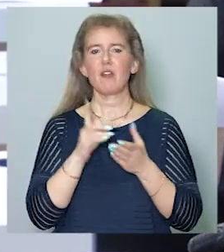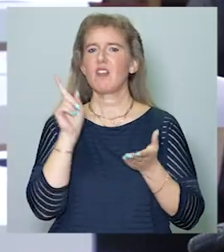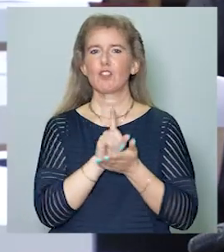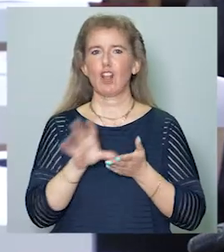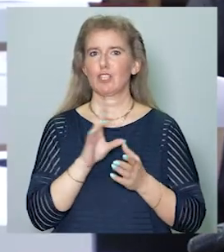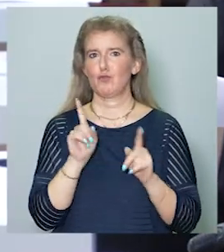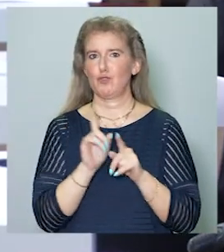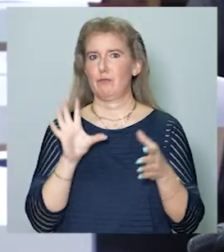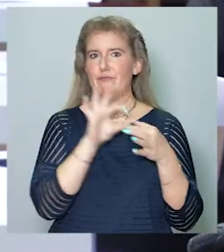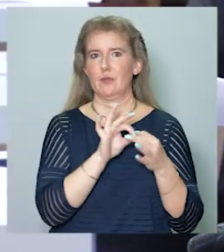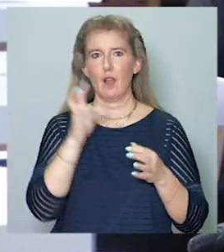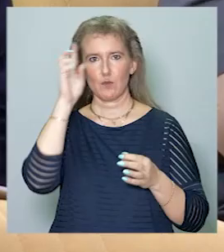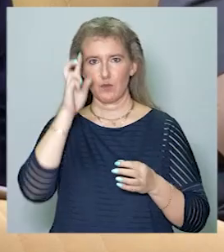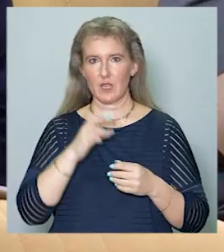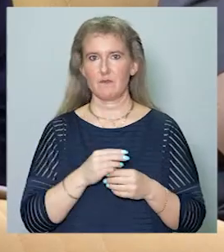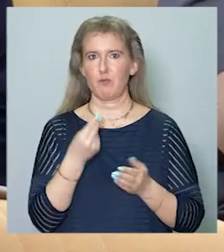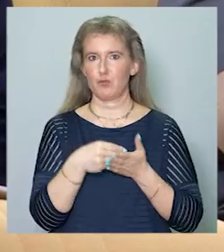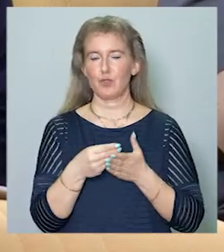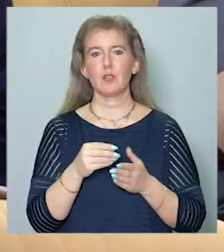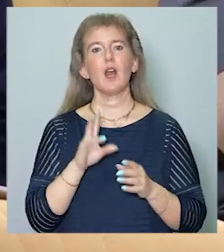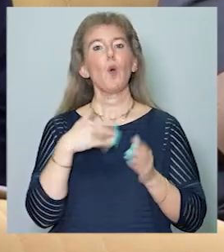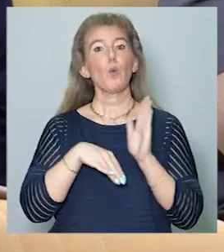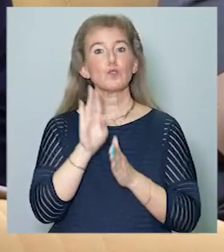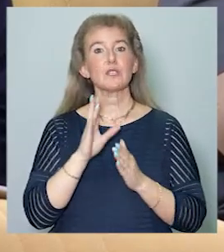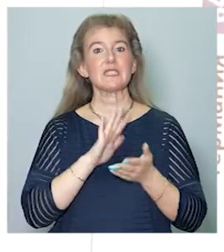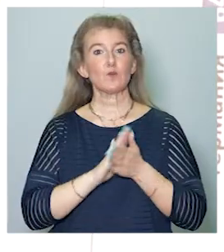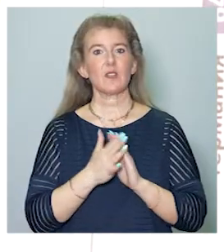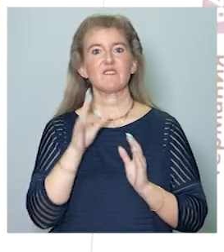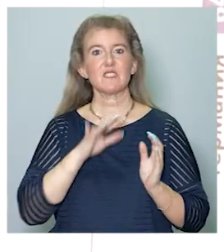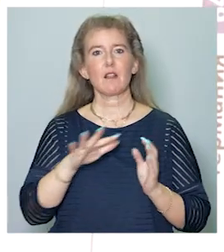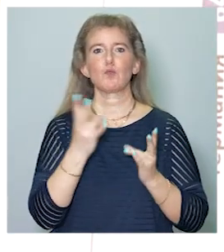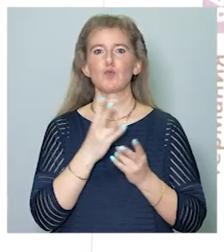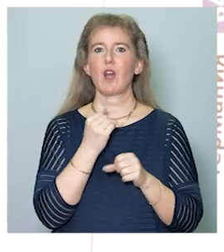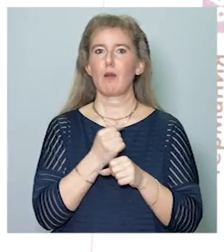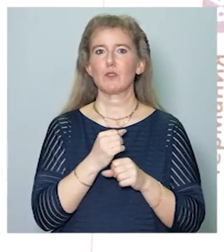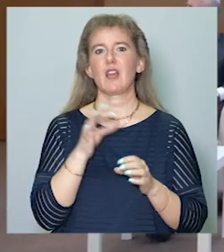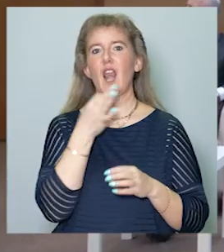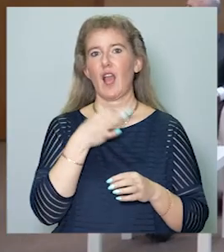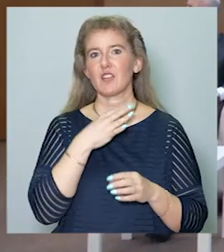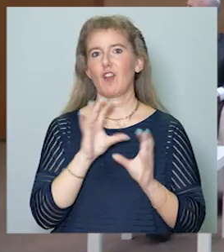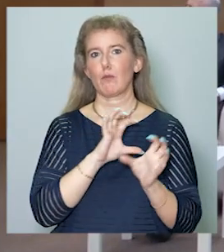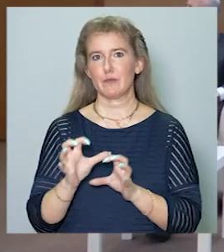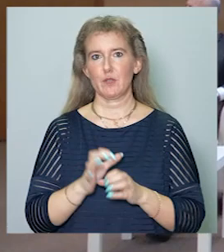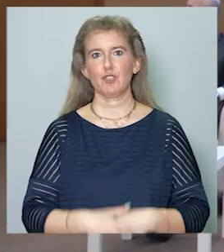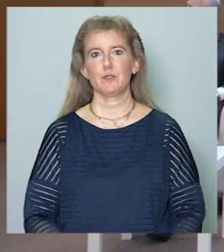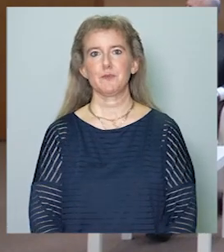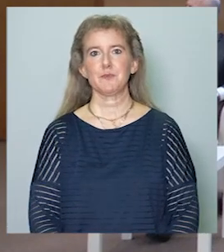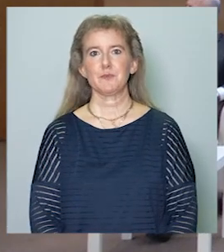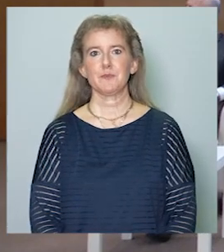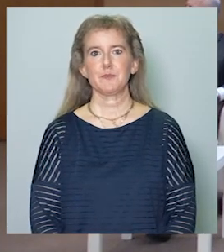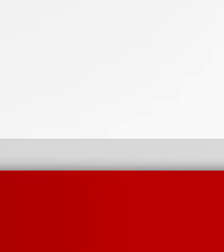не должны присасываться к бюджету государства. Для улучшения ситуации в стране нужно проработать и лекарственное